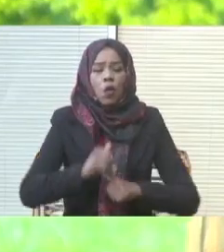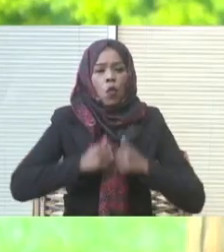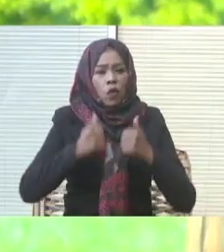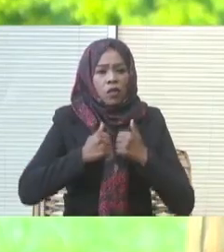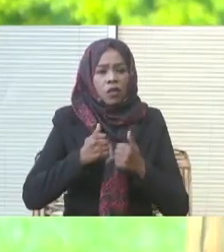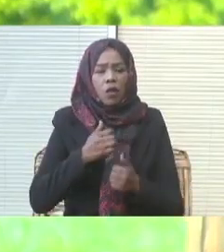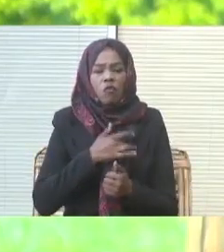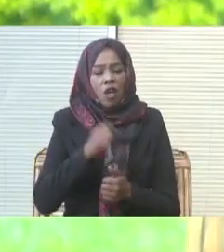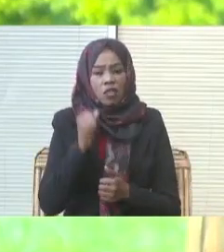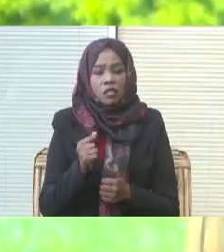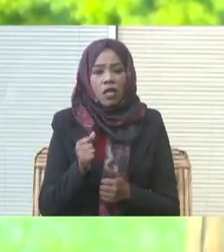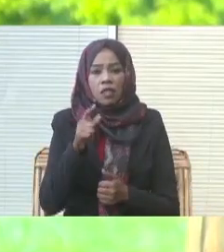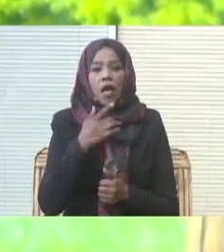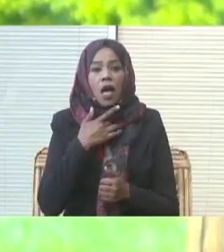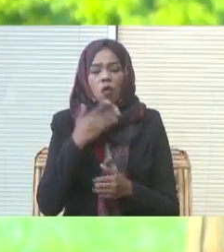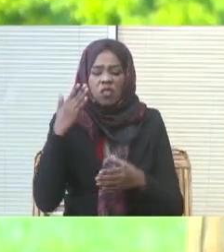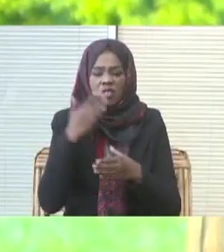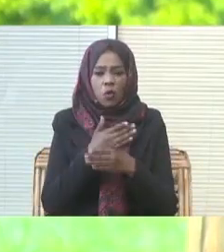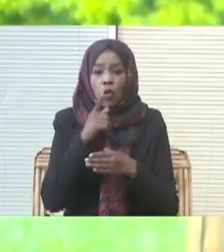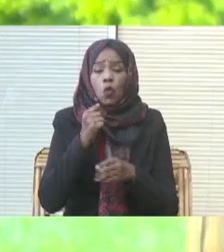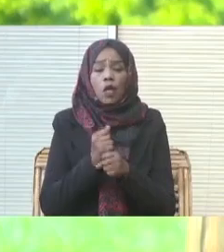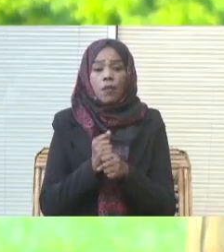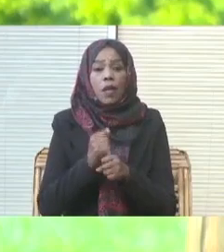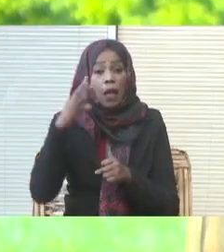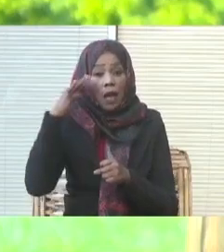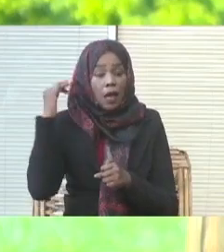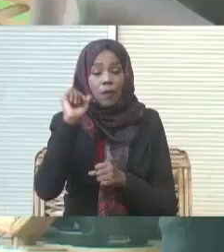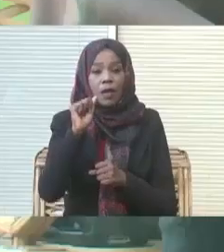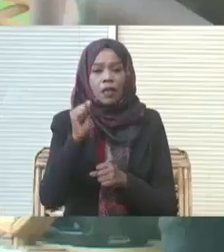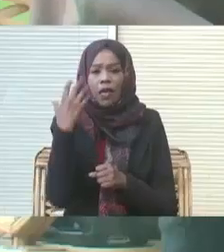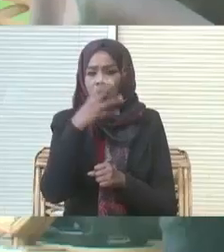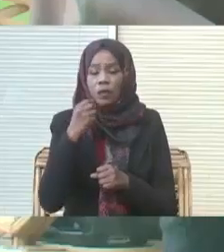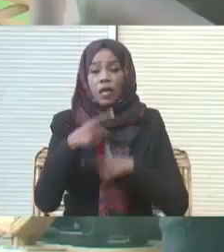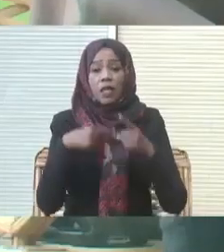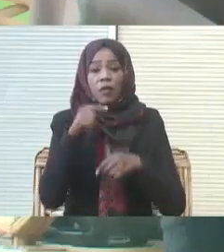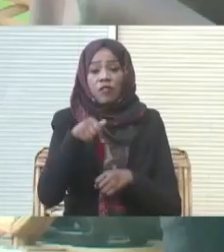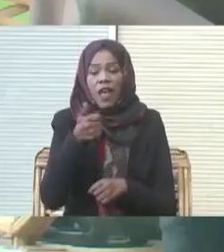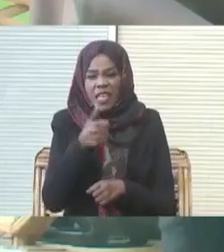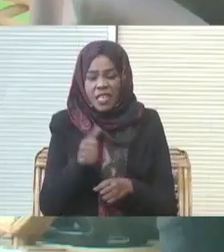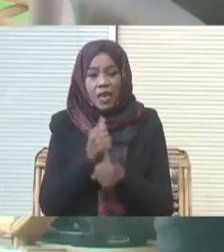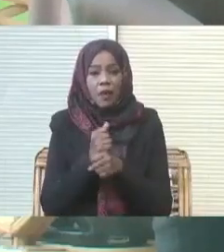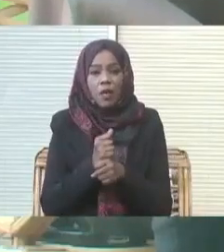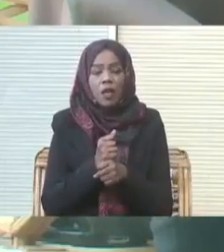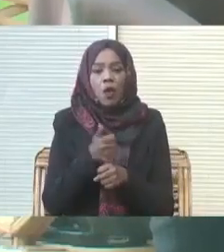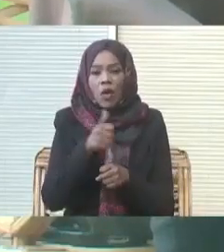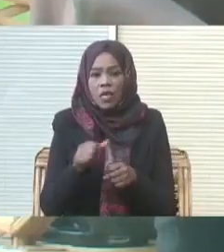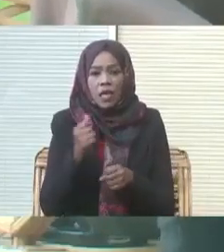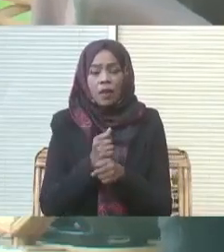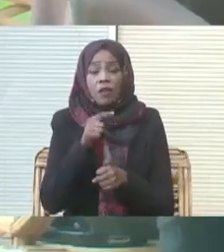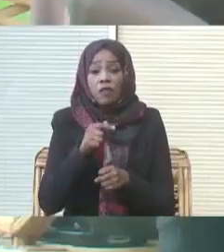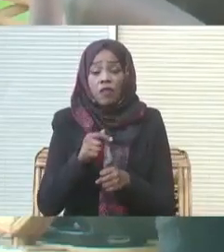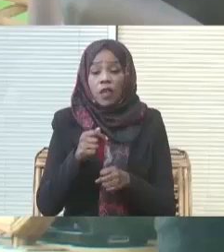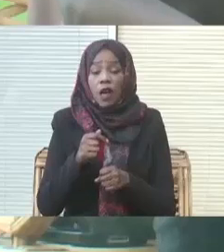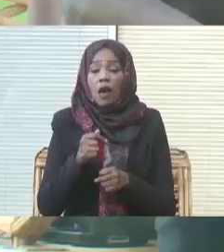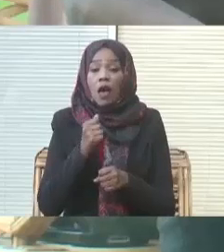عزيمه واصرار اصلا عايز توصل وكمان تحقق الحاجه الجميله ممكن تكون دائما في اي عمل، ودائما اي حاجه هي فيها